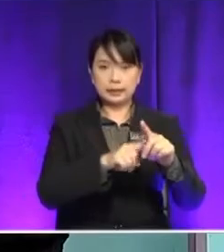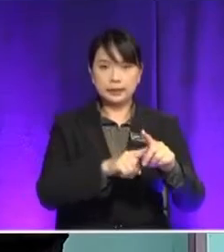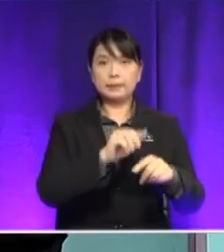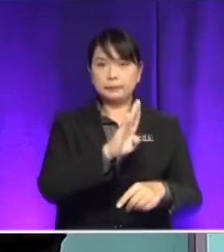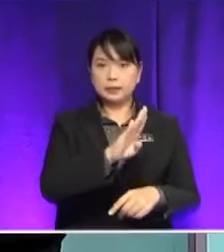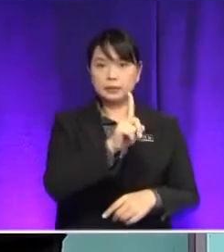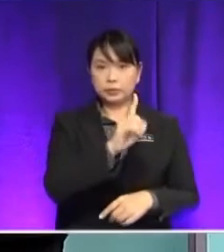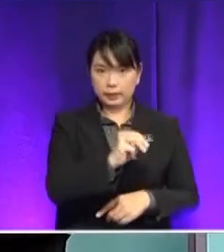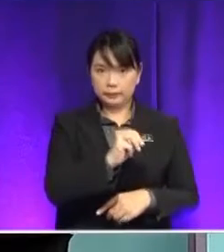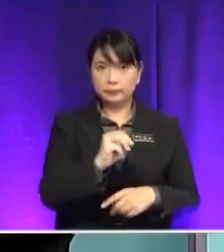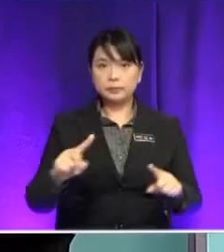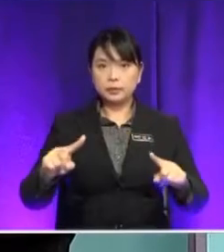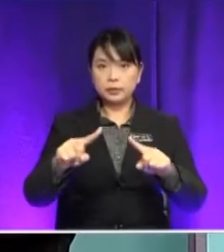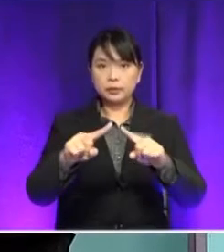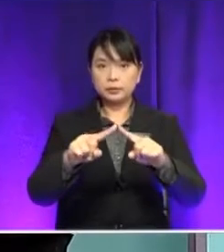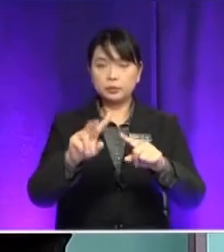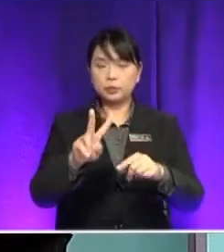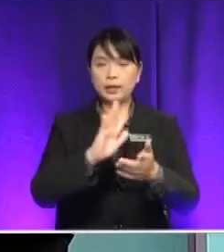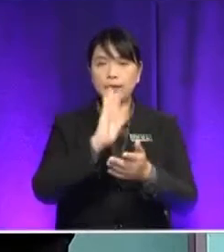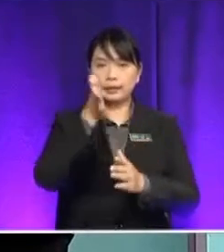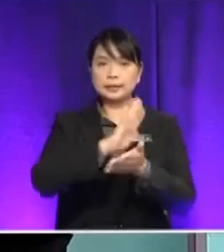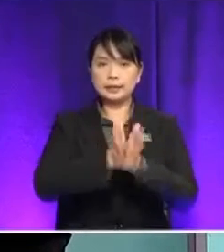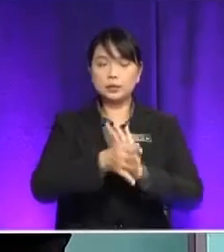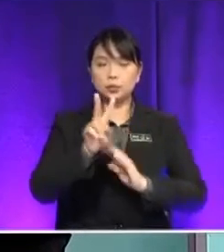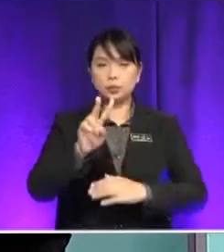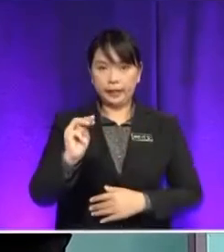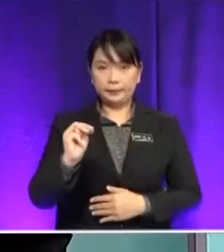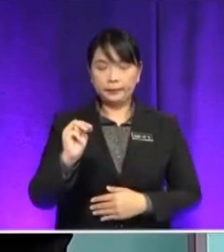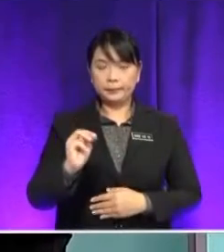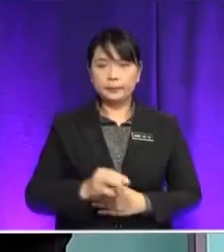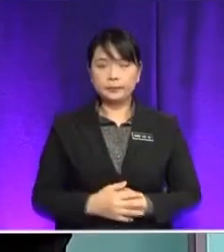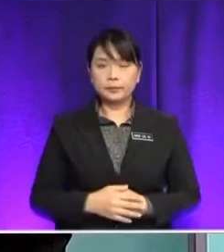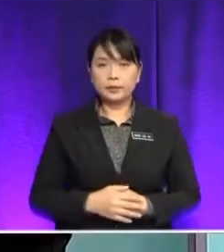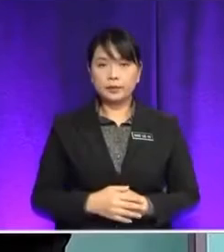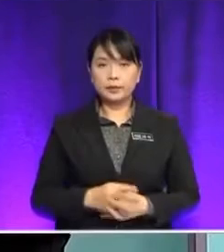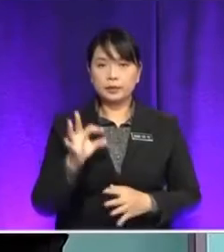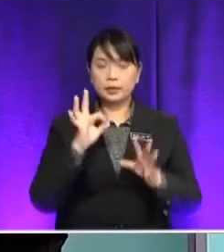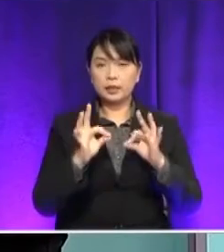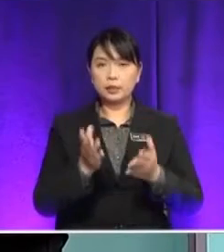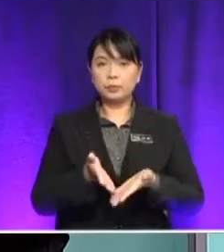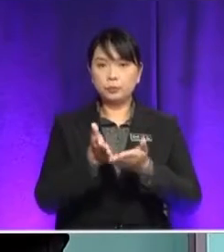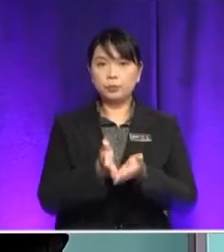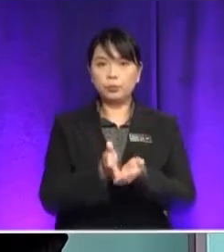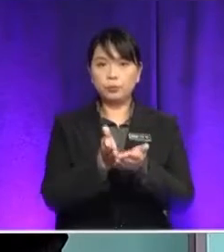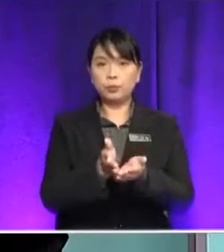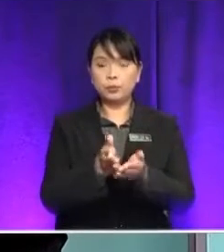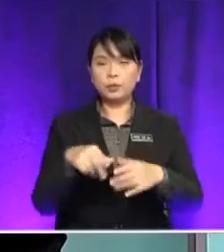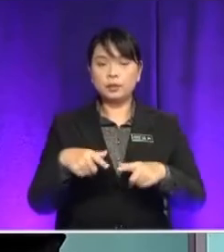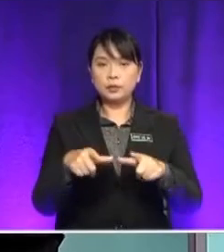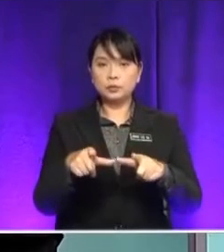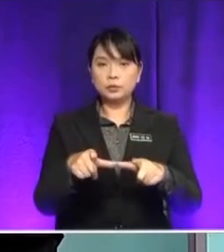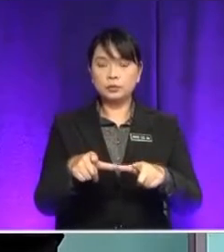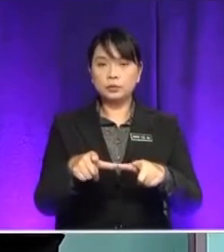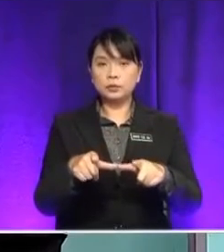yang kalau dia di bawah kita Panggil lombangan long sepatu bila kita enam Pok kalau boat Lalu ada satu lagi bobok itu